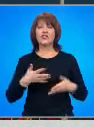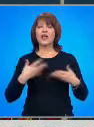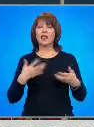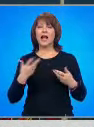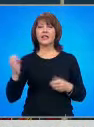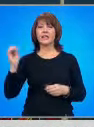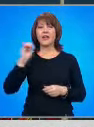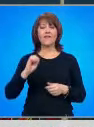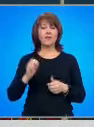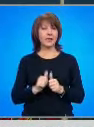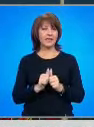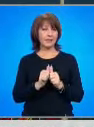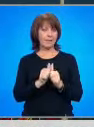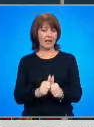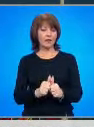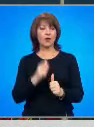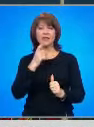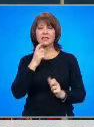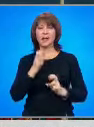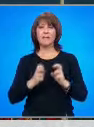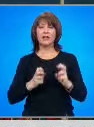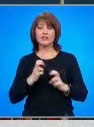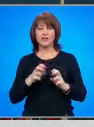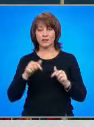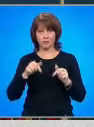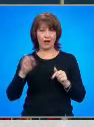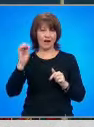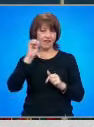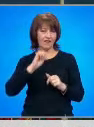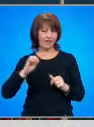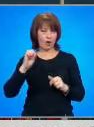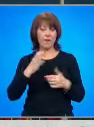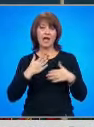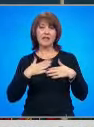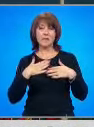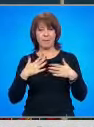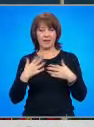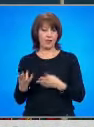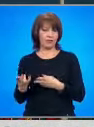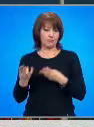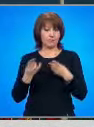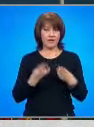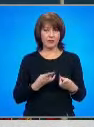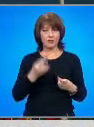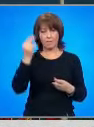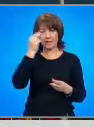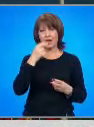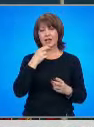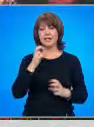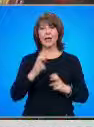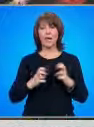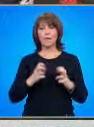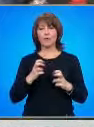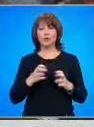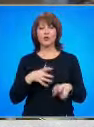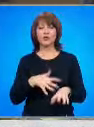желанието на европейските партньори е те да бъдат произвеждани в Европа. Тоест, ние също да имаме наш принос, България говоря конкретно, в производство на тези